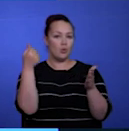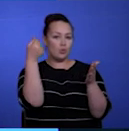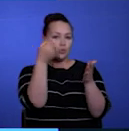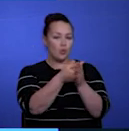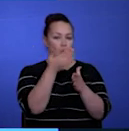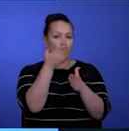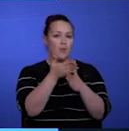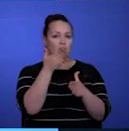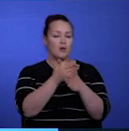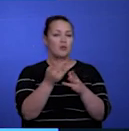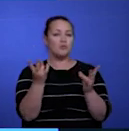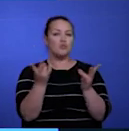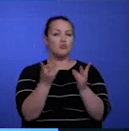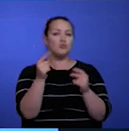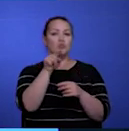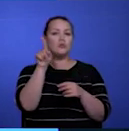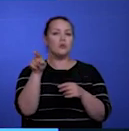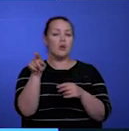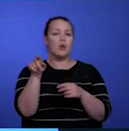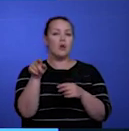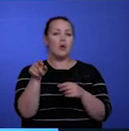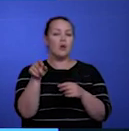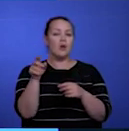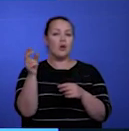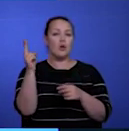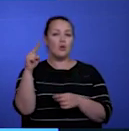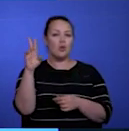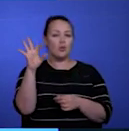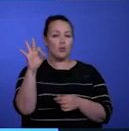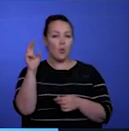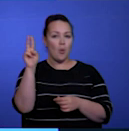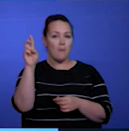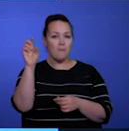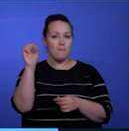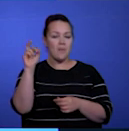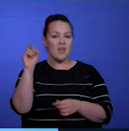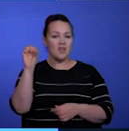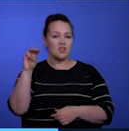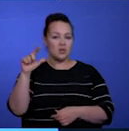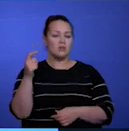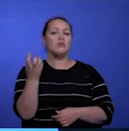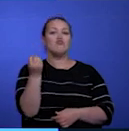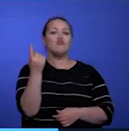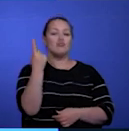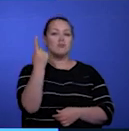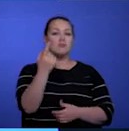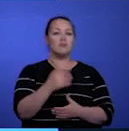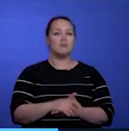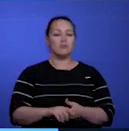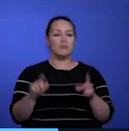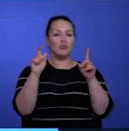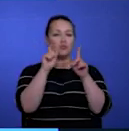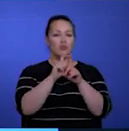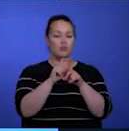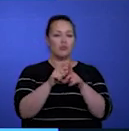приставку конечно добежать ну что ещё один эксперимент слова